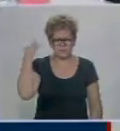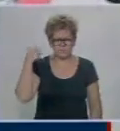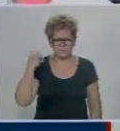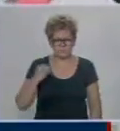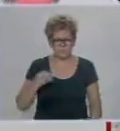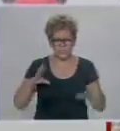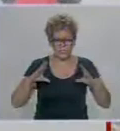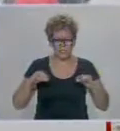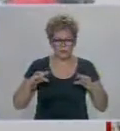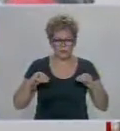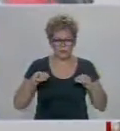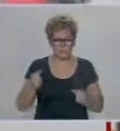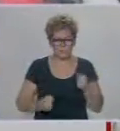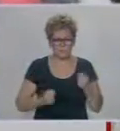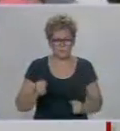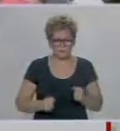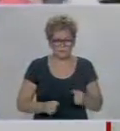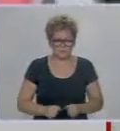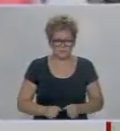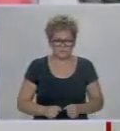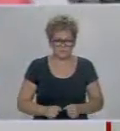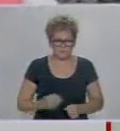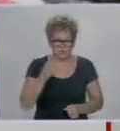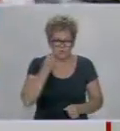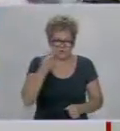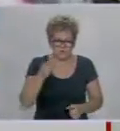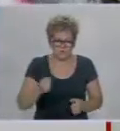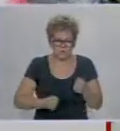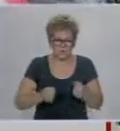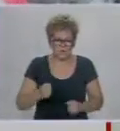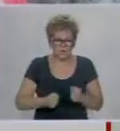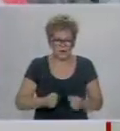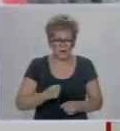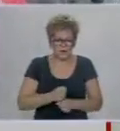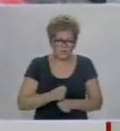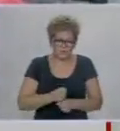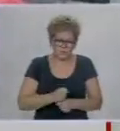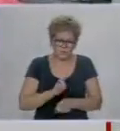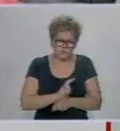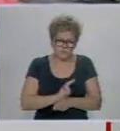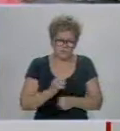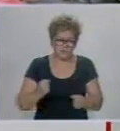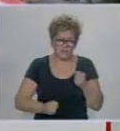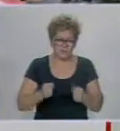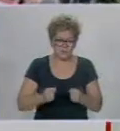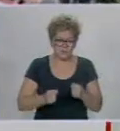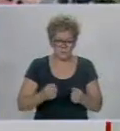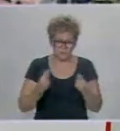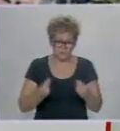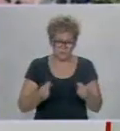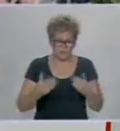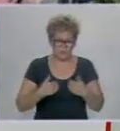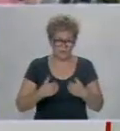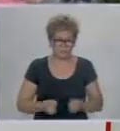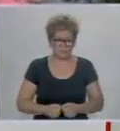nu au condiții de să urcă, să vedeți cât de cât eu am avut grijă de ea. Și mașina arată chiar foarte bine,